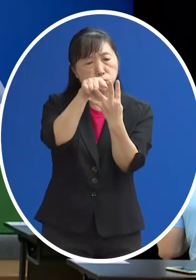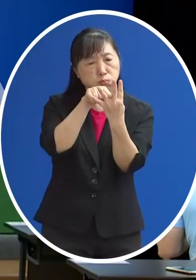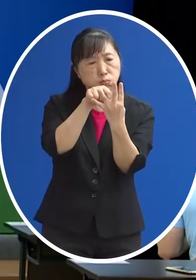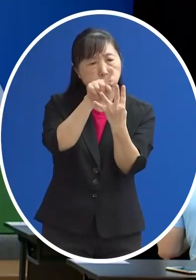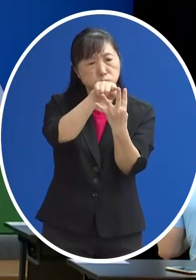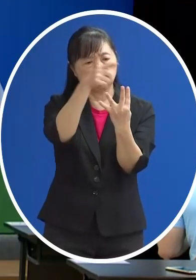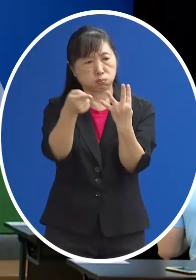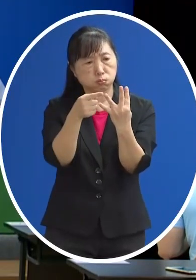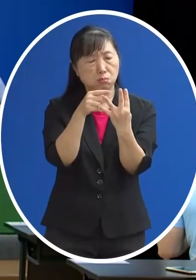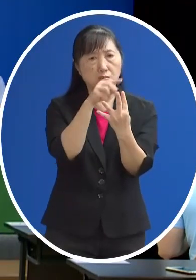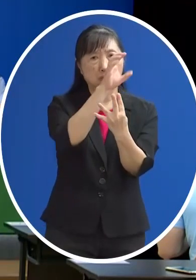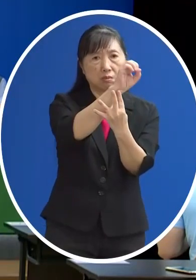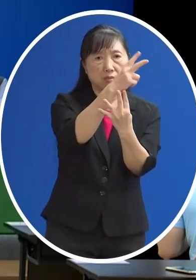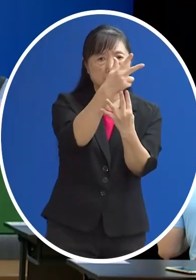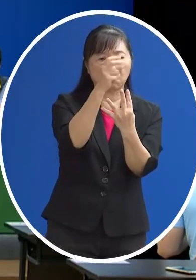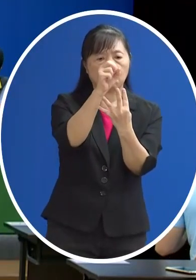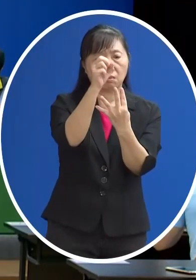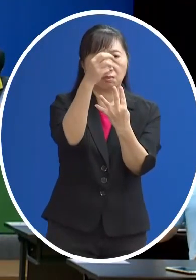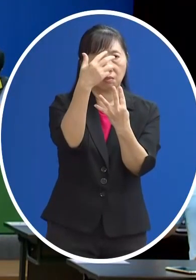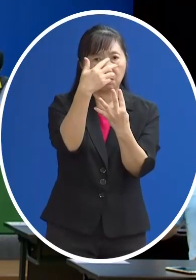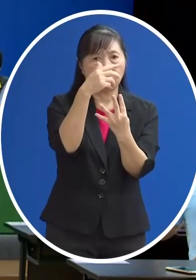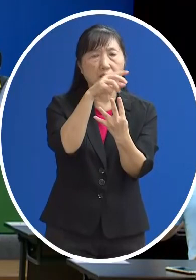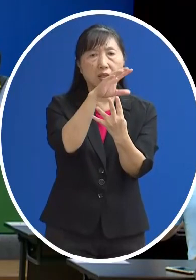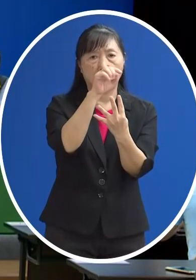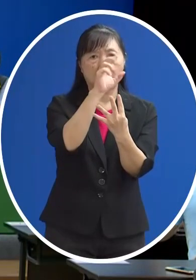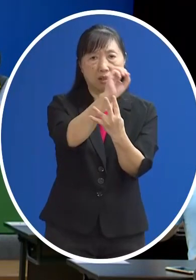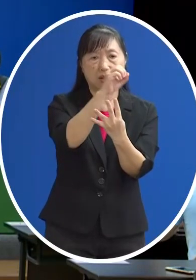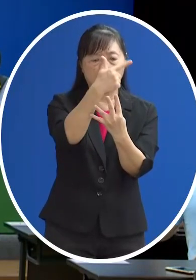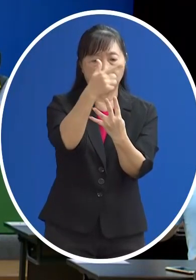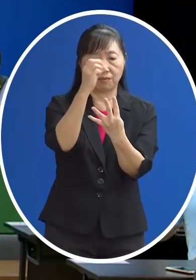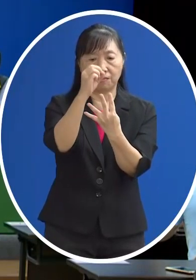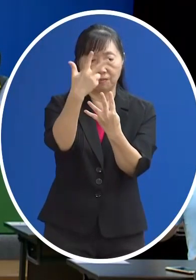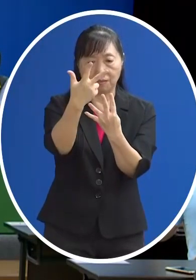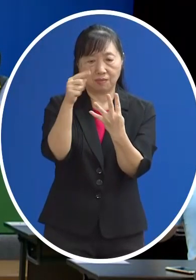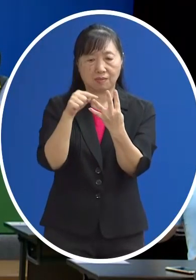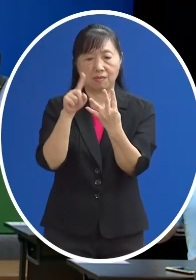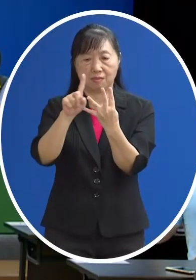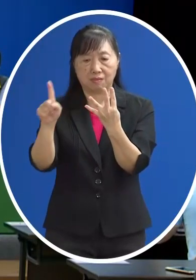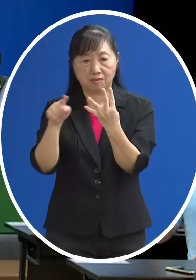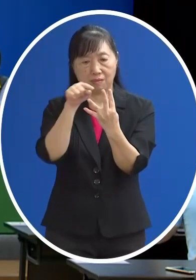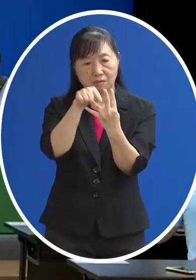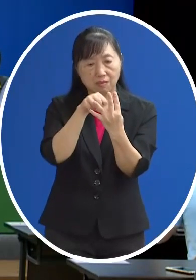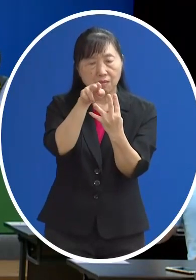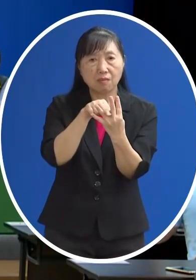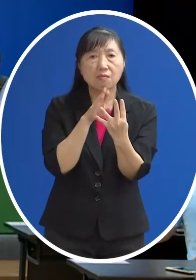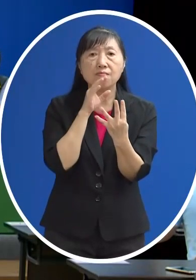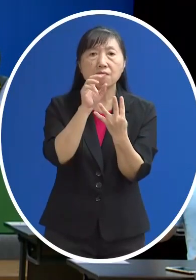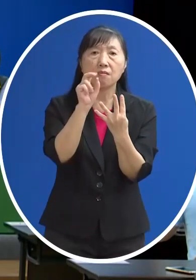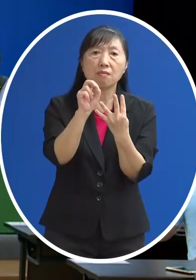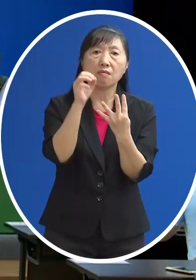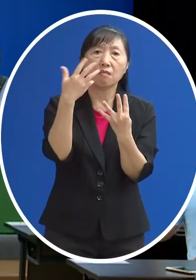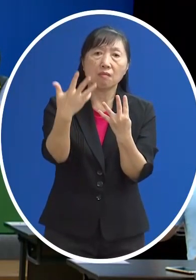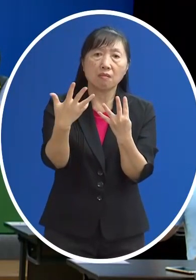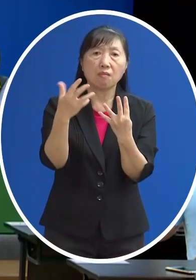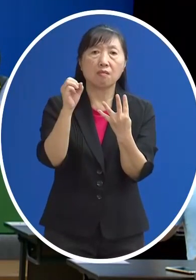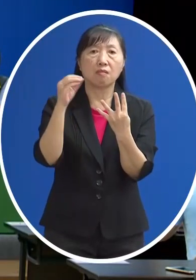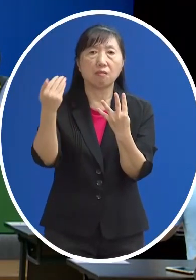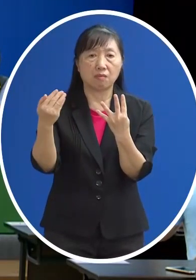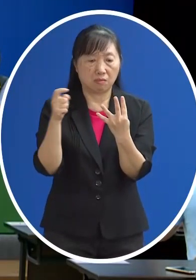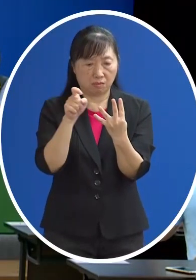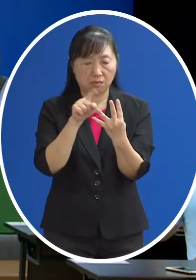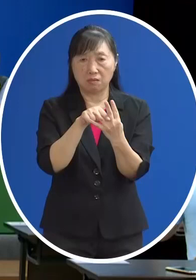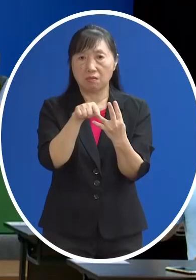包含2108、2109还有2110都没有出现在上面，想要问一下这部分是的原因为